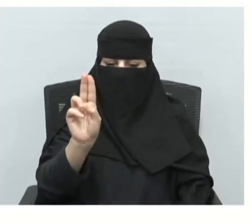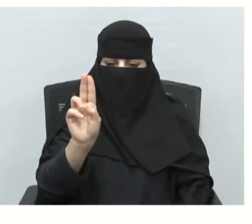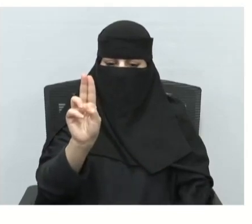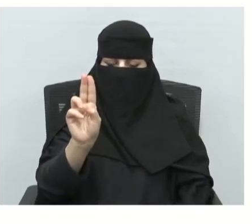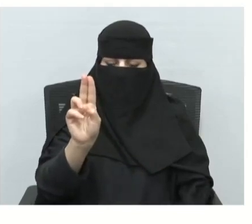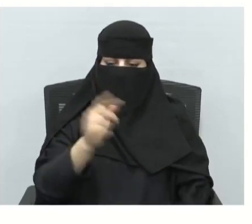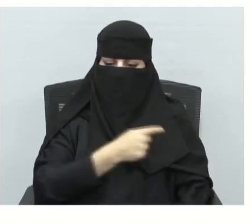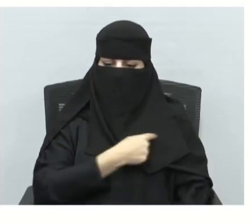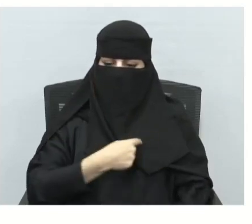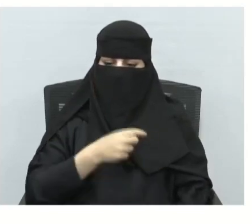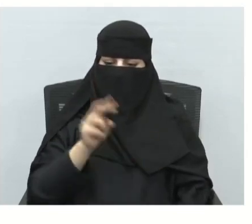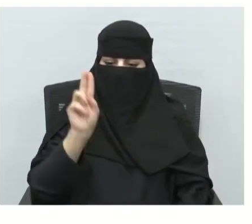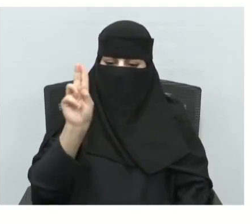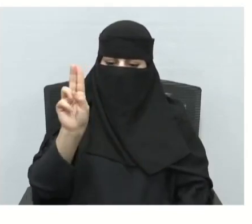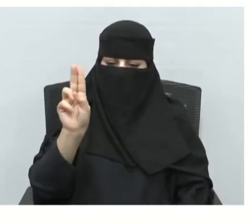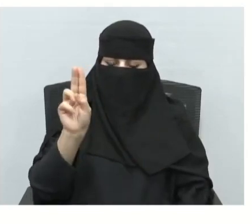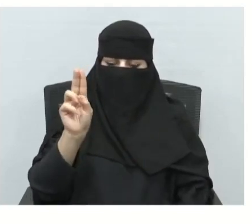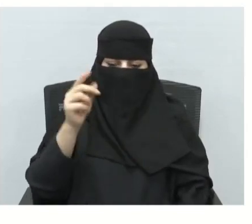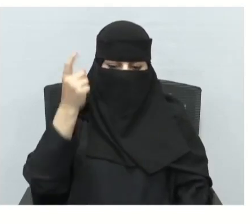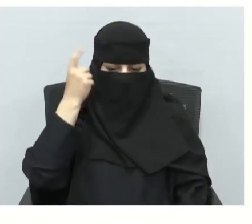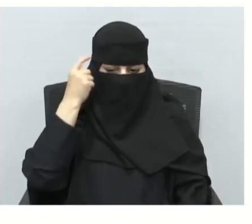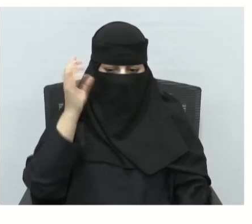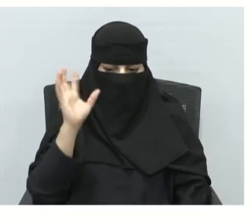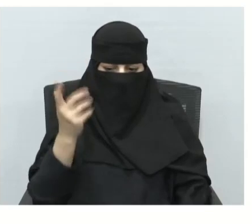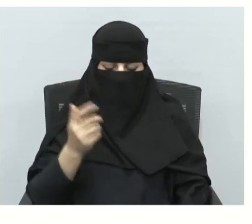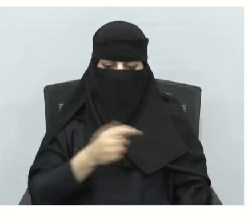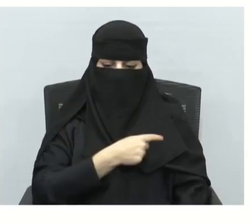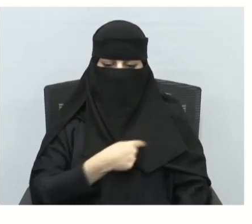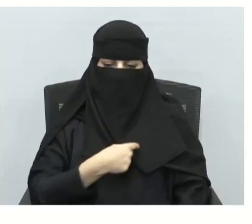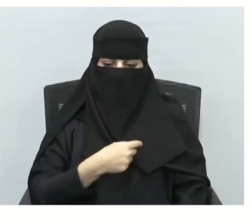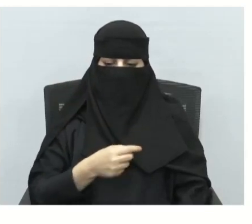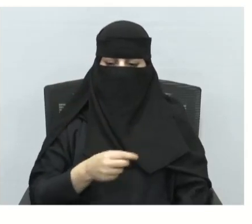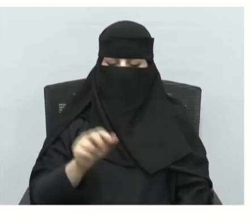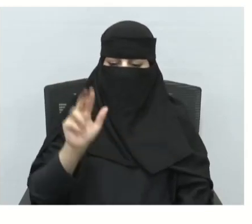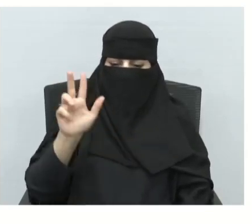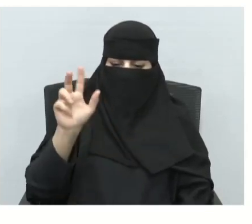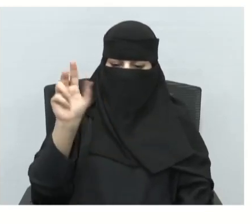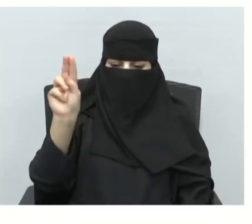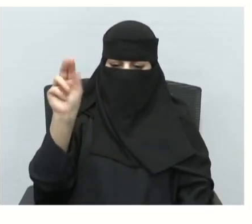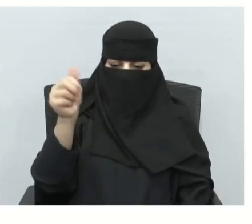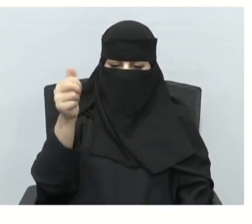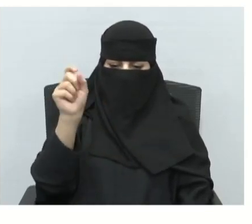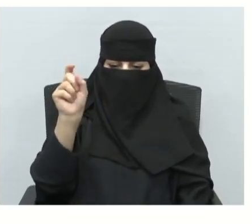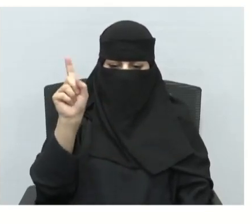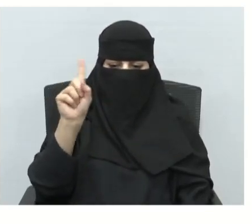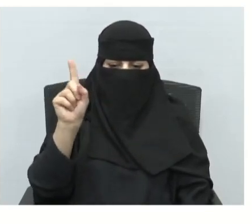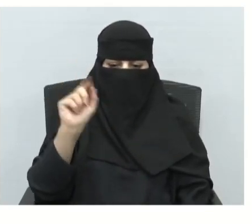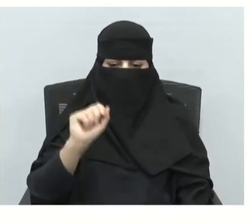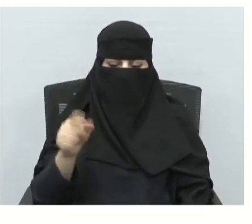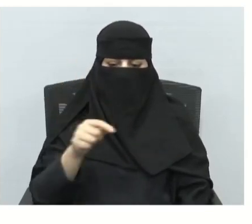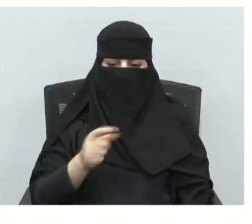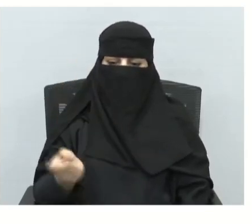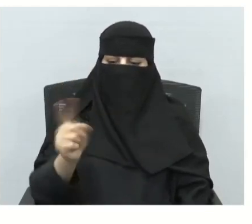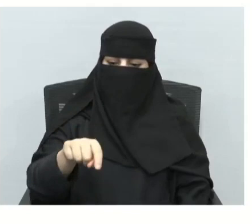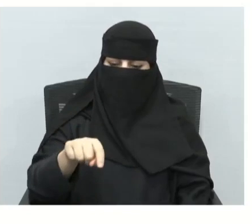سمينا الحرف وتعرفنا على اسمه وهو حرف التاء اذا ما الذي مطلوب منا